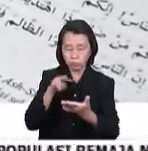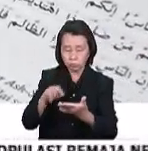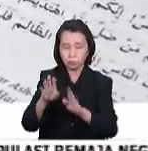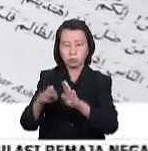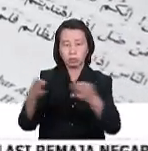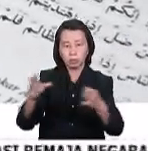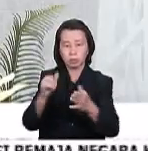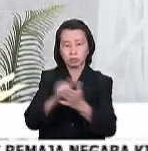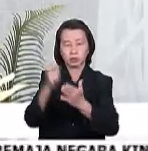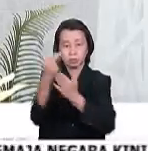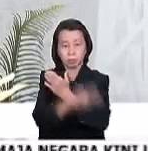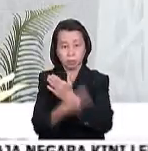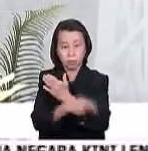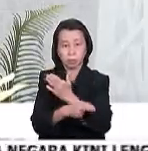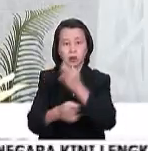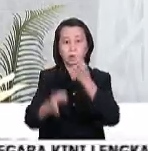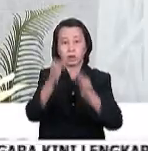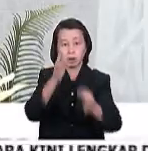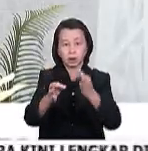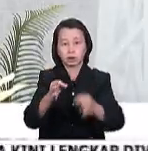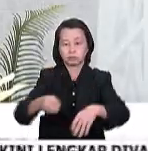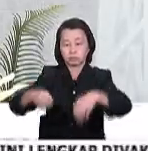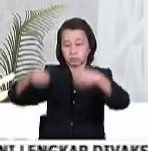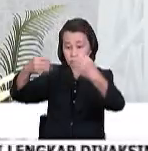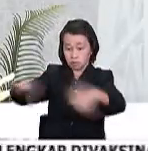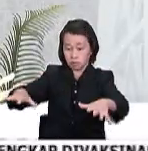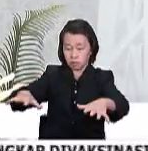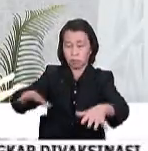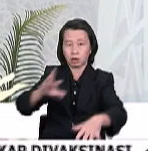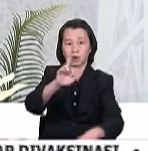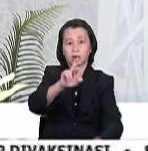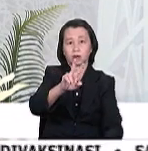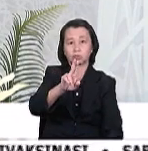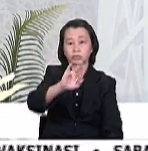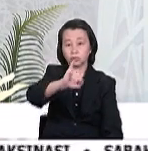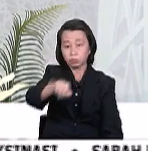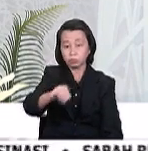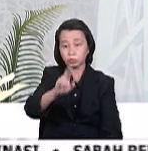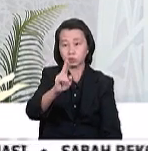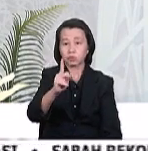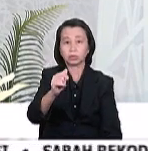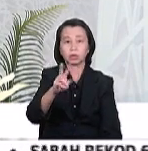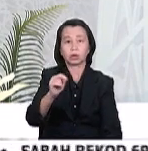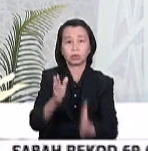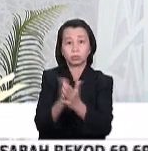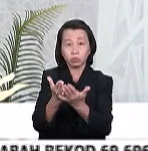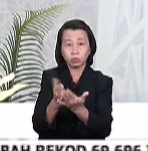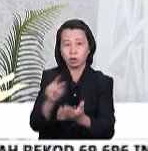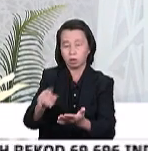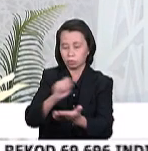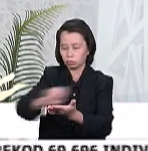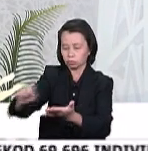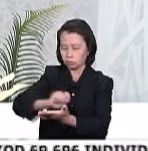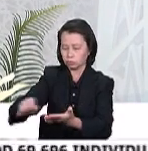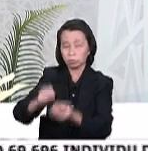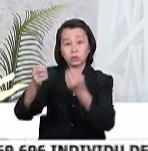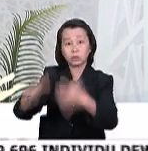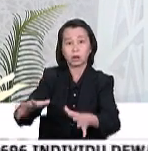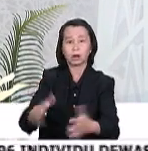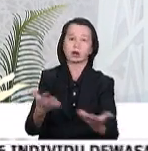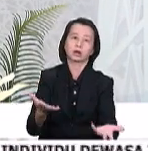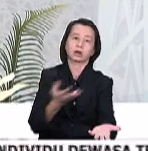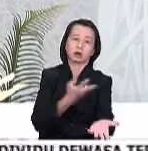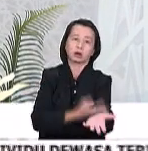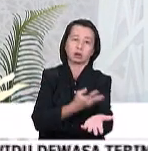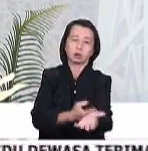bangsa dan negara. Dan kalau sekiranya kita kehilangan rujukan-rujukan buku-buku mereka, karya-karya mereka ini, kita akan kehilangan